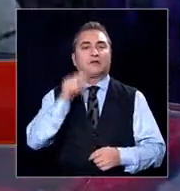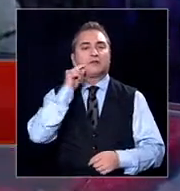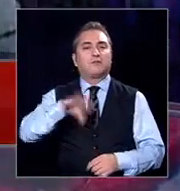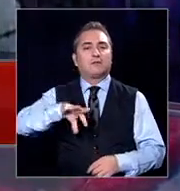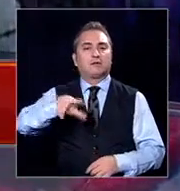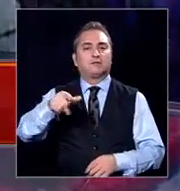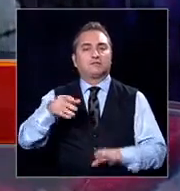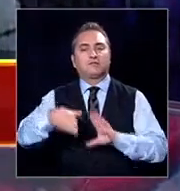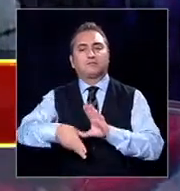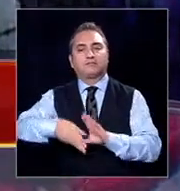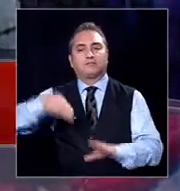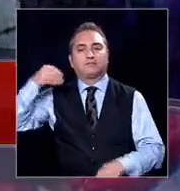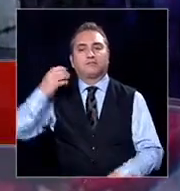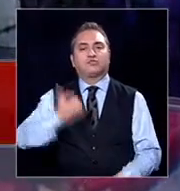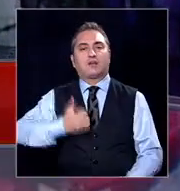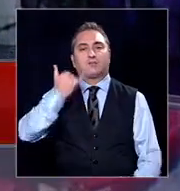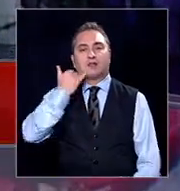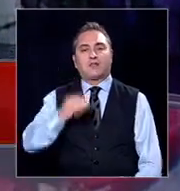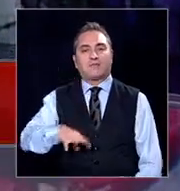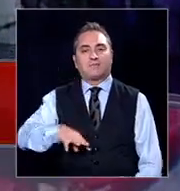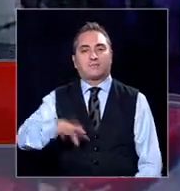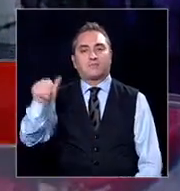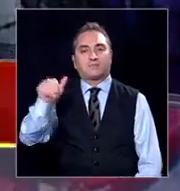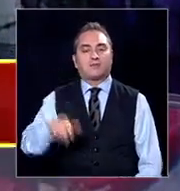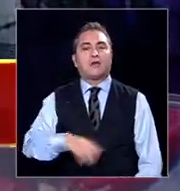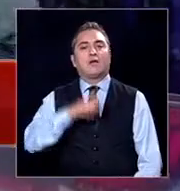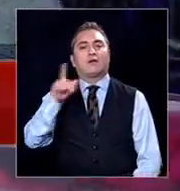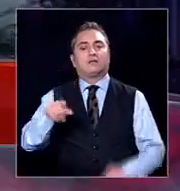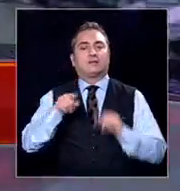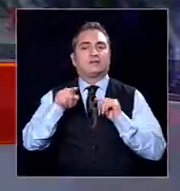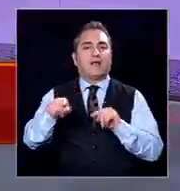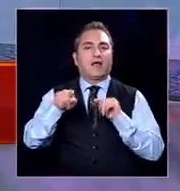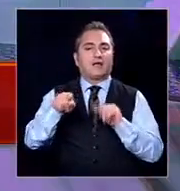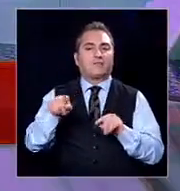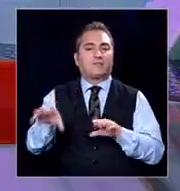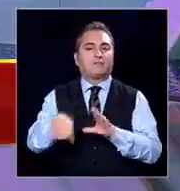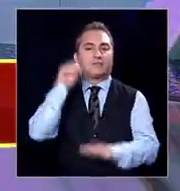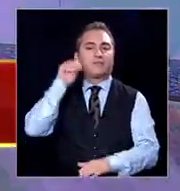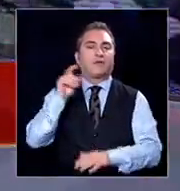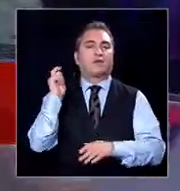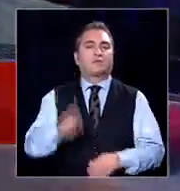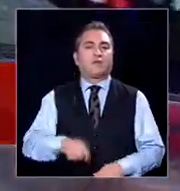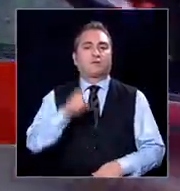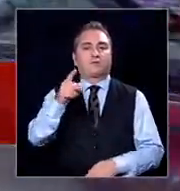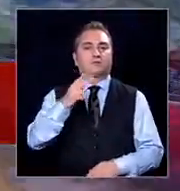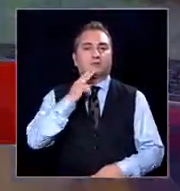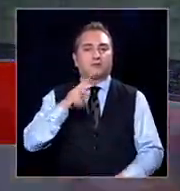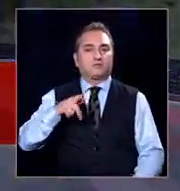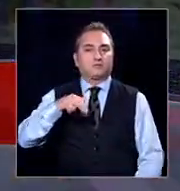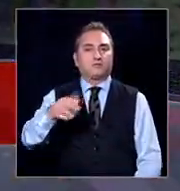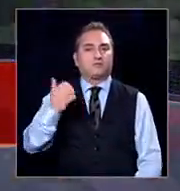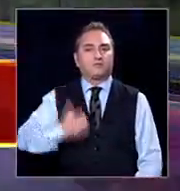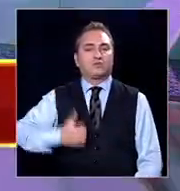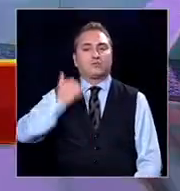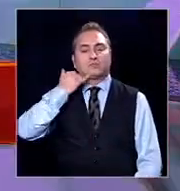cebinden, böyle cep telefonunu çalıyor. Zaten takip etmişti, ilk fırsatta da harekete geçti. Bu kaldırımda yürüyen kadının cebindeki